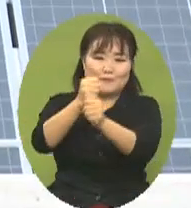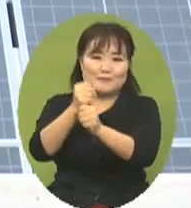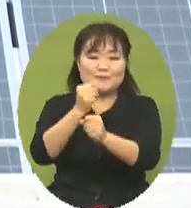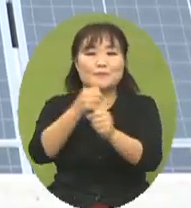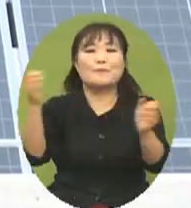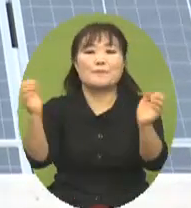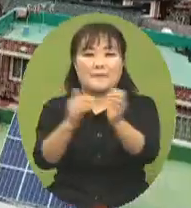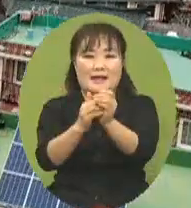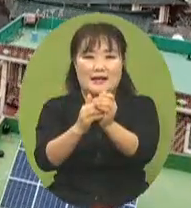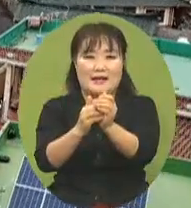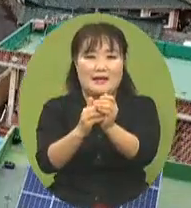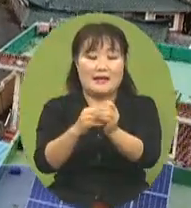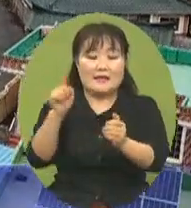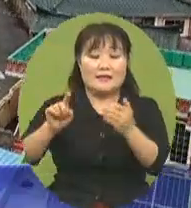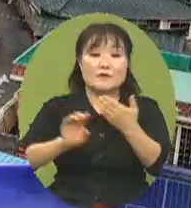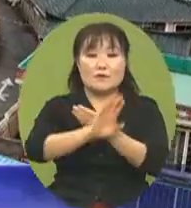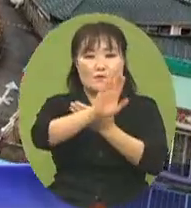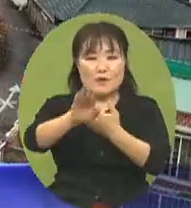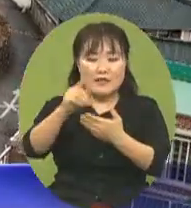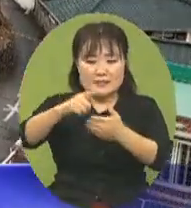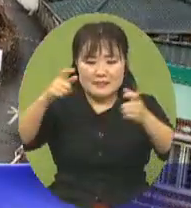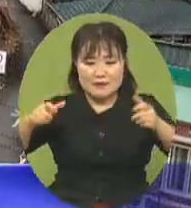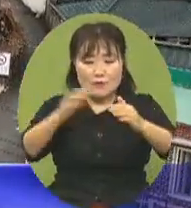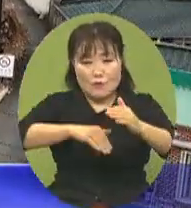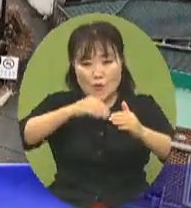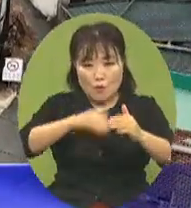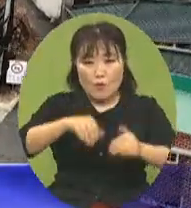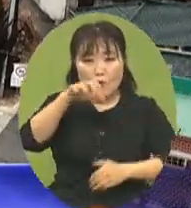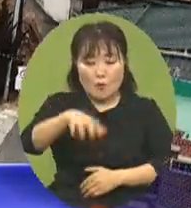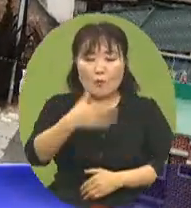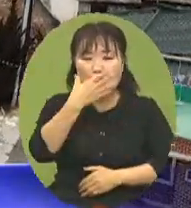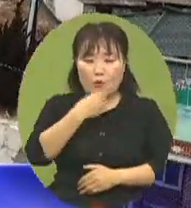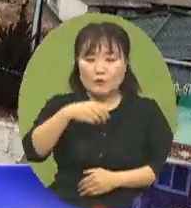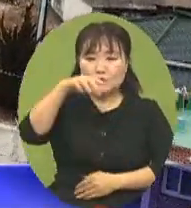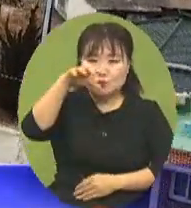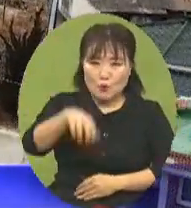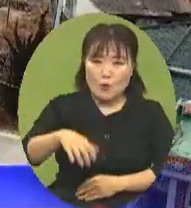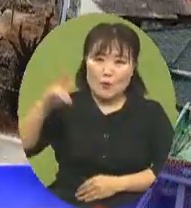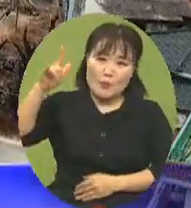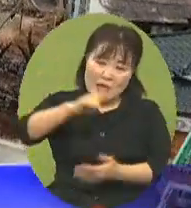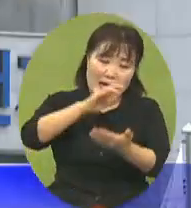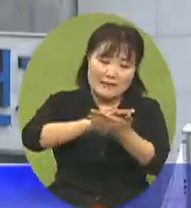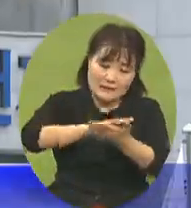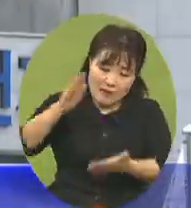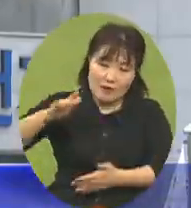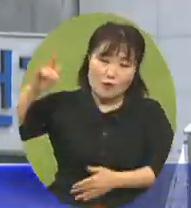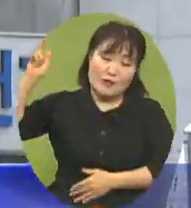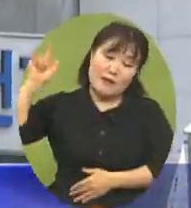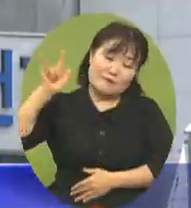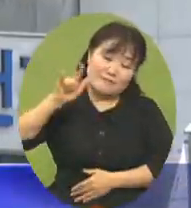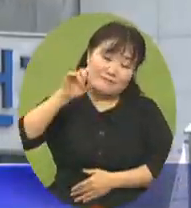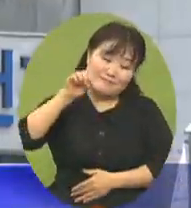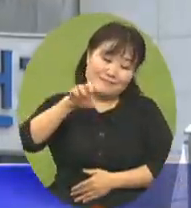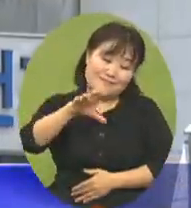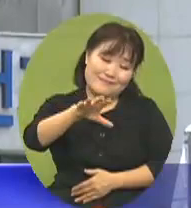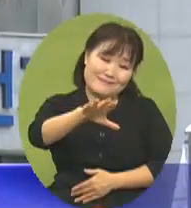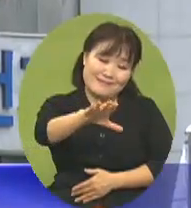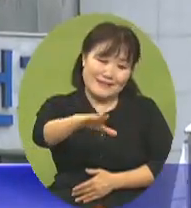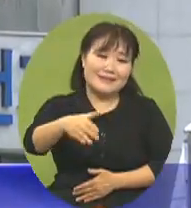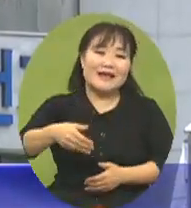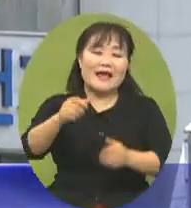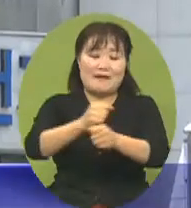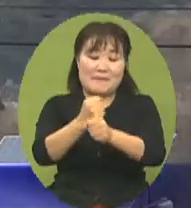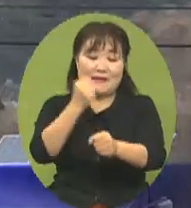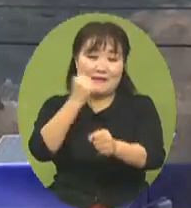설치된 겁니다. 이 밖에도 이 지역 공공시설 및 복지시설에도 태양열, 태양광 등 친환경 에너지